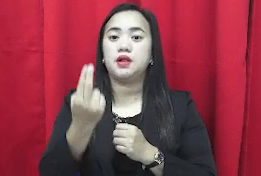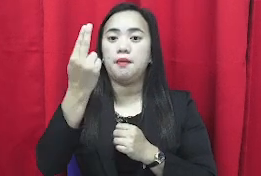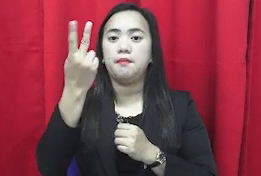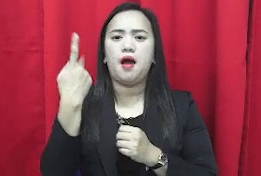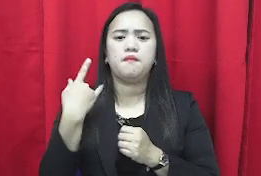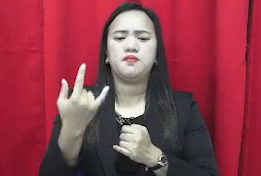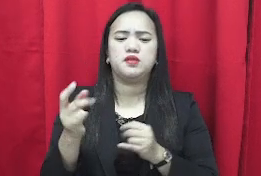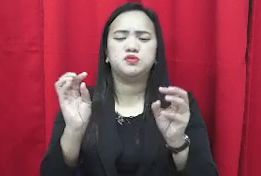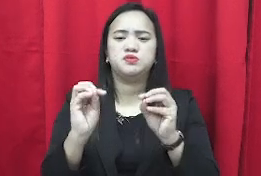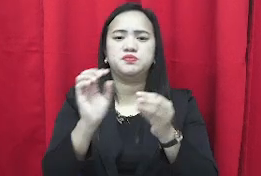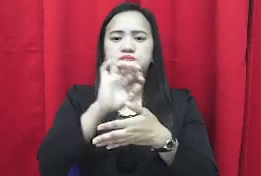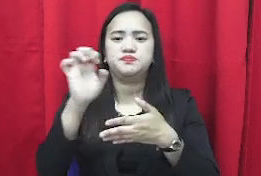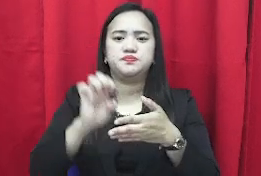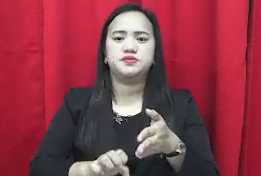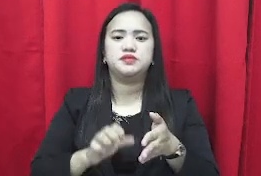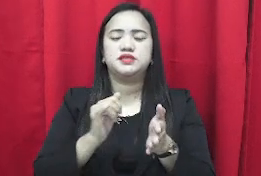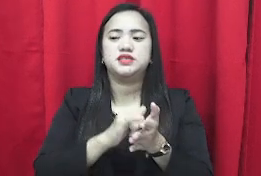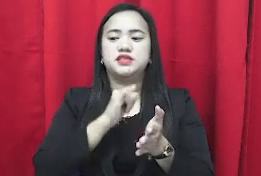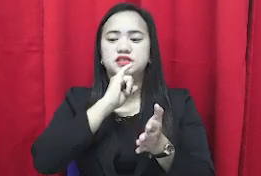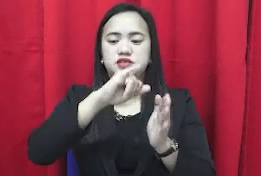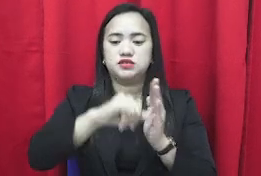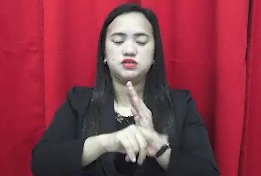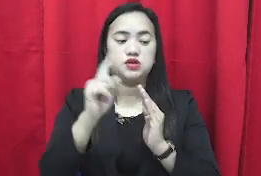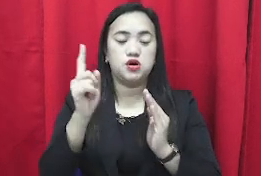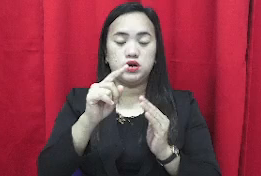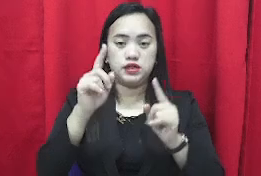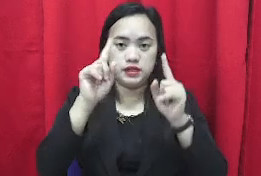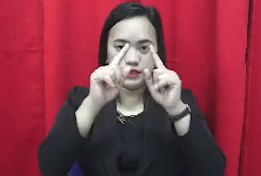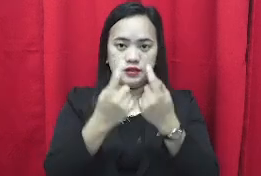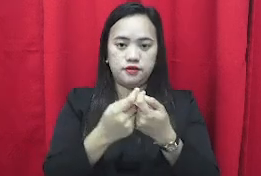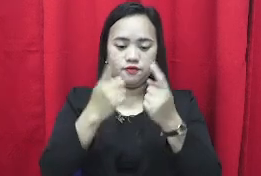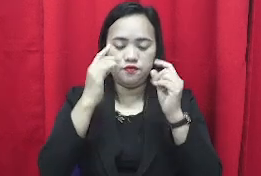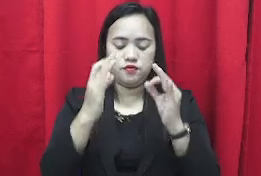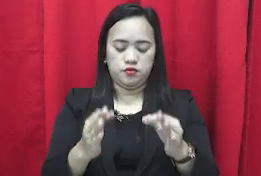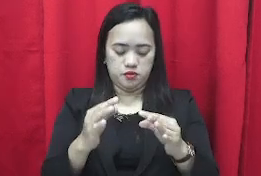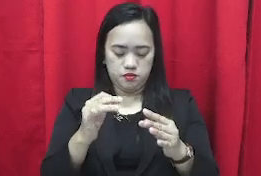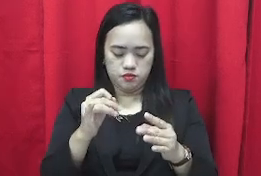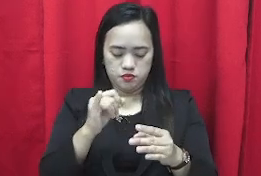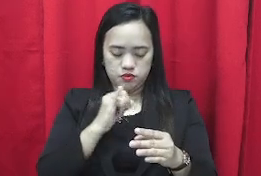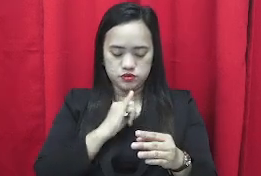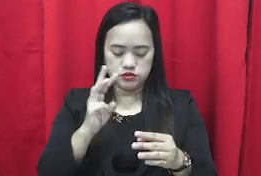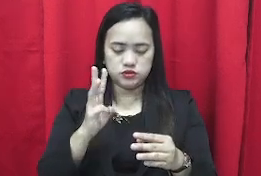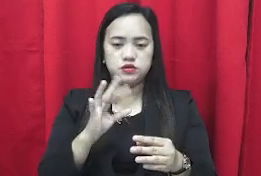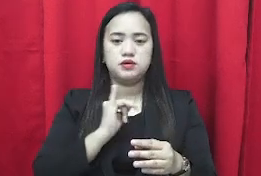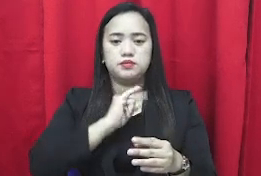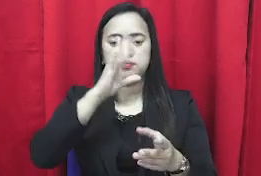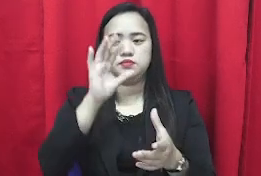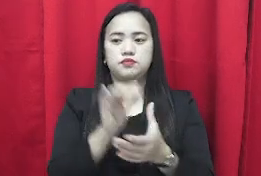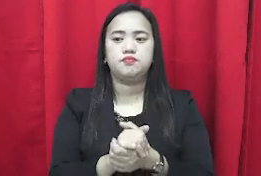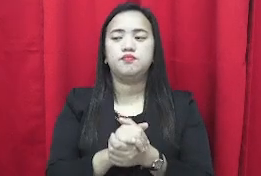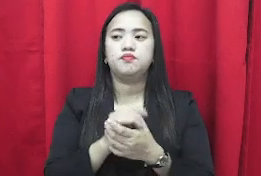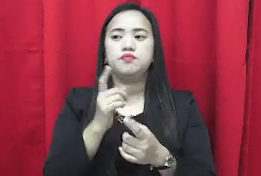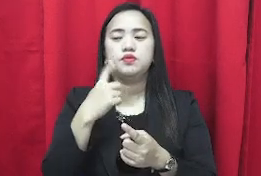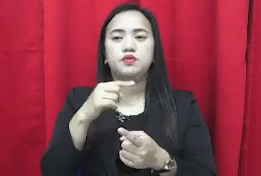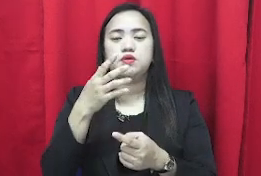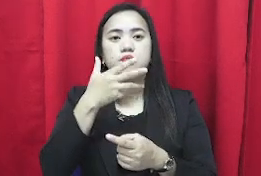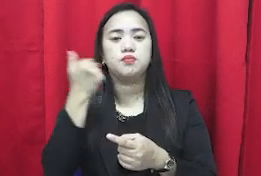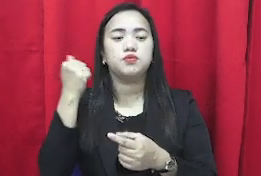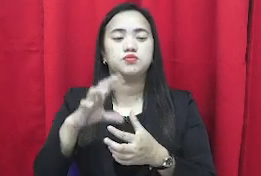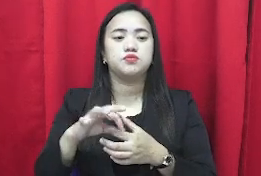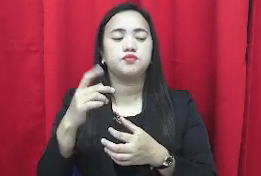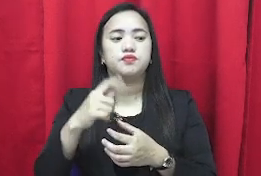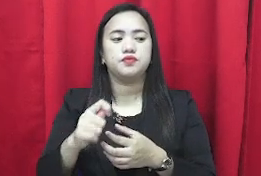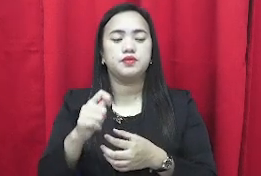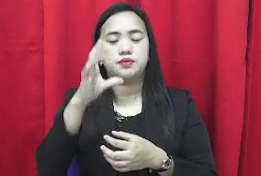hangganan nito Hindi lang to pang staying pang team Focus is a te preparation Which I Believe is very important for most of the men na n